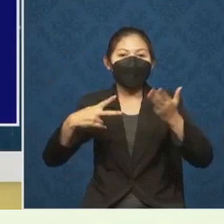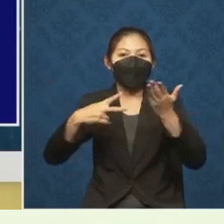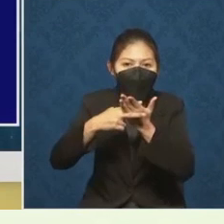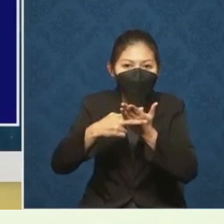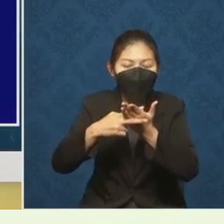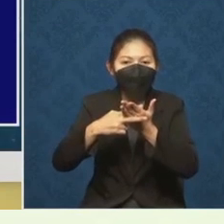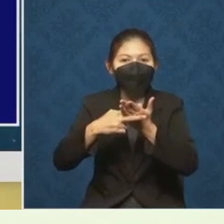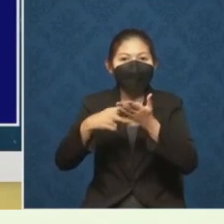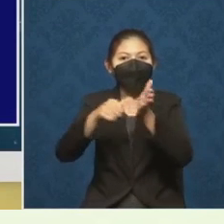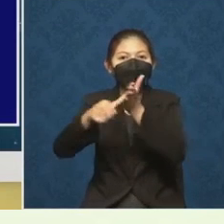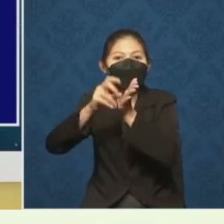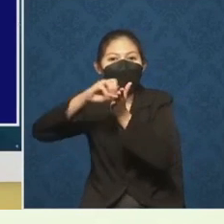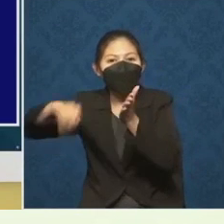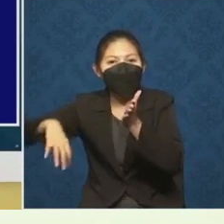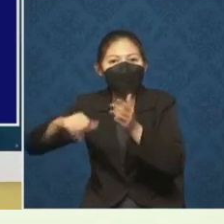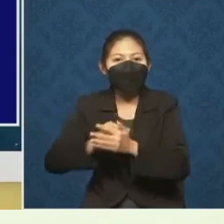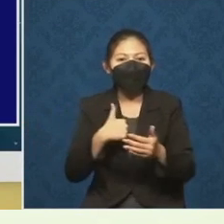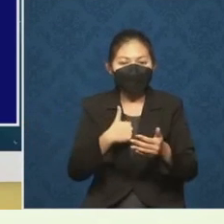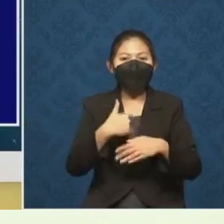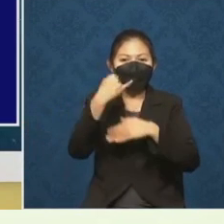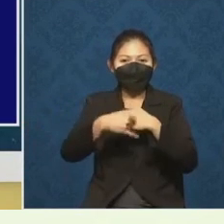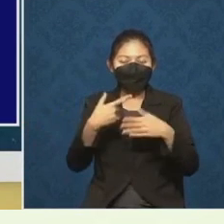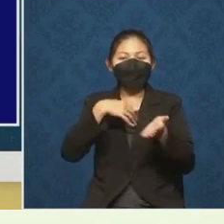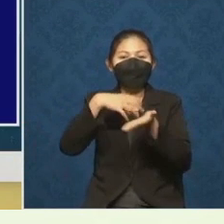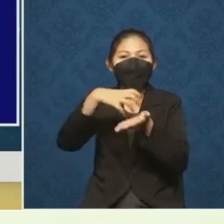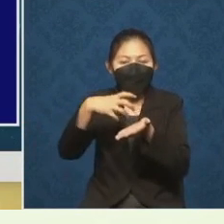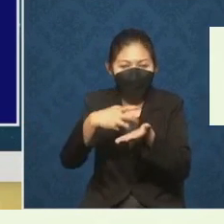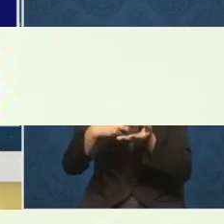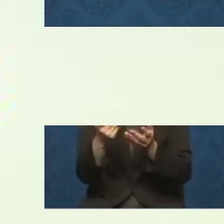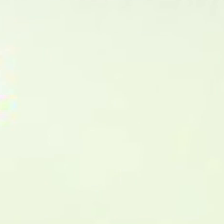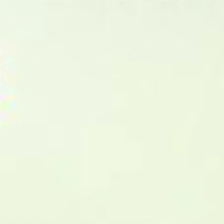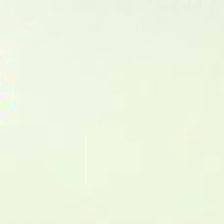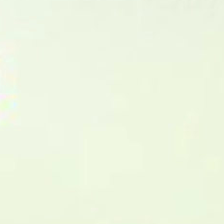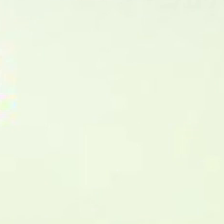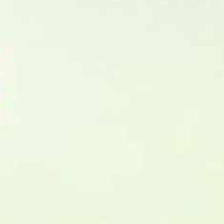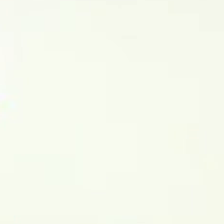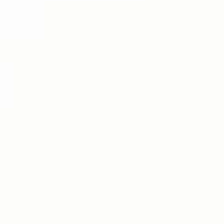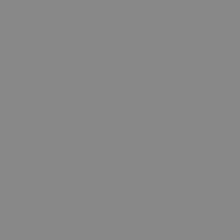ไม่มีนะครับผมก็จบการเพื่อไปเชียงนี้ครับขอบพระคุณครับท่านประธาน ครับ